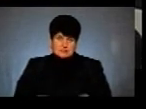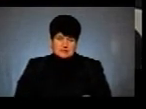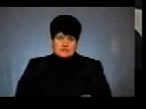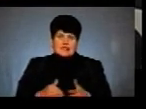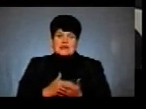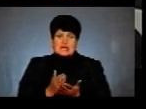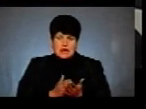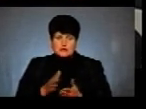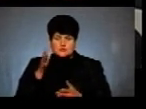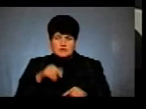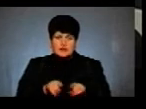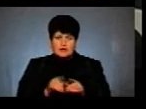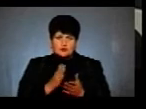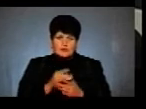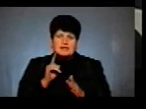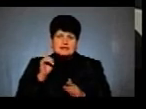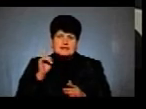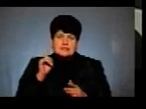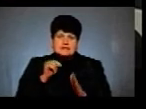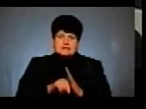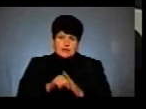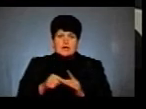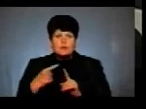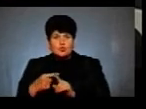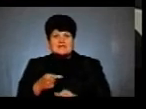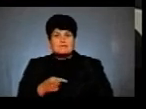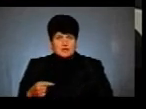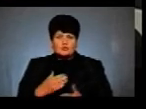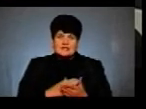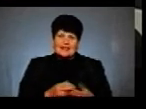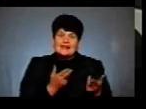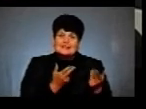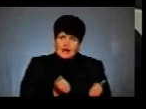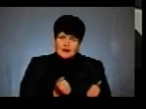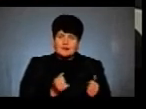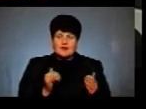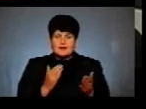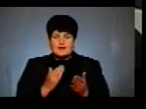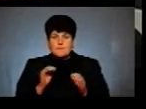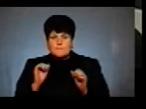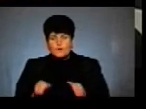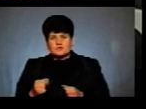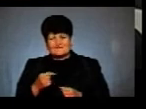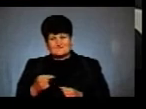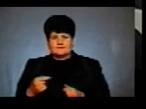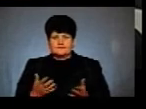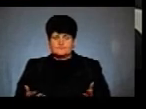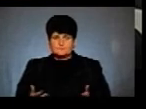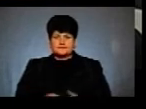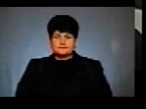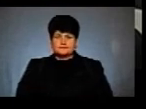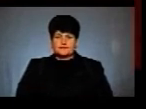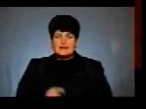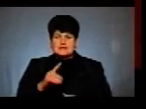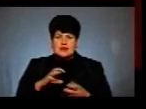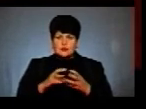освіти тут має значення, думаю, ми ще про це зараз будемо говорити. Тобто тут плюс-мінус. Є і так, можна підтримати пана Романа, але можна і з дечим подискутувати. За